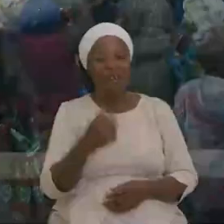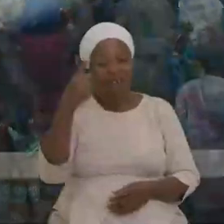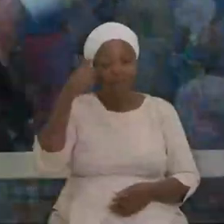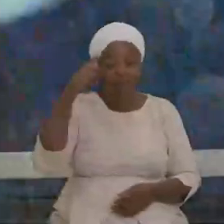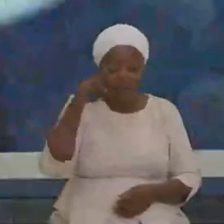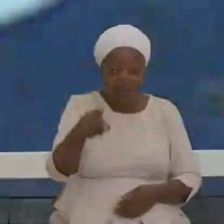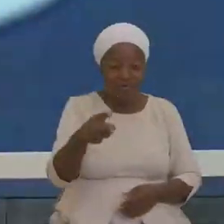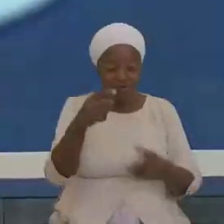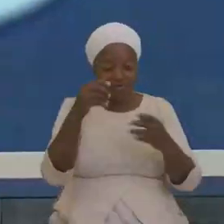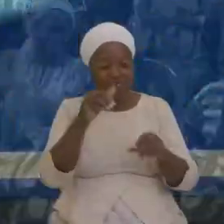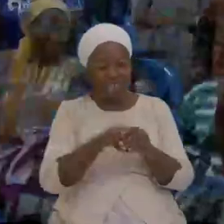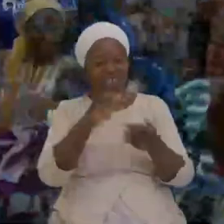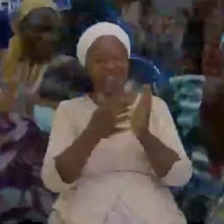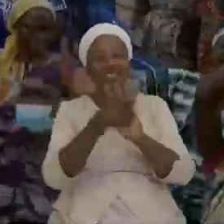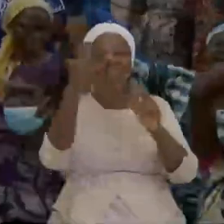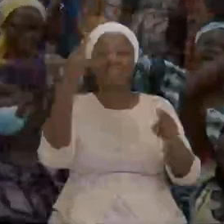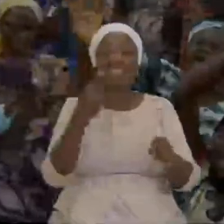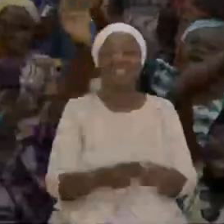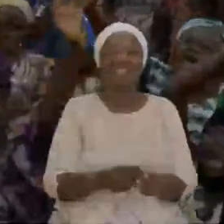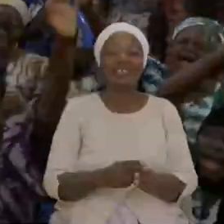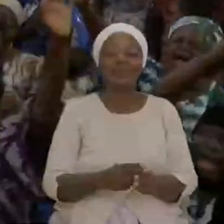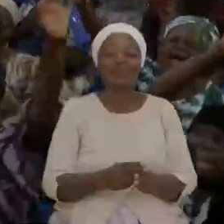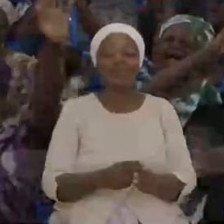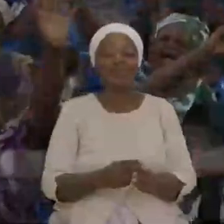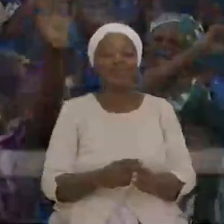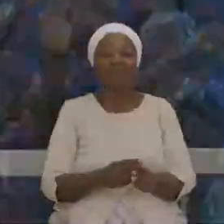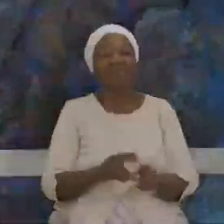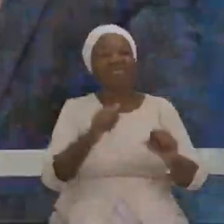Pour toi en particulier, au nom de Jésus.